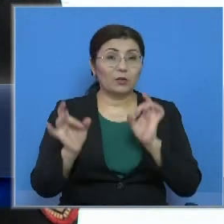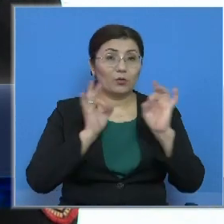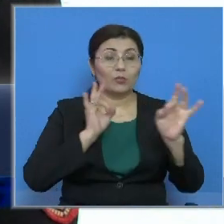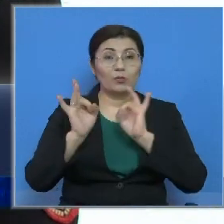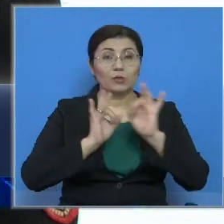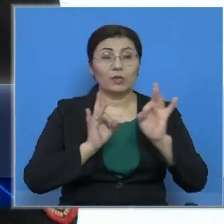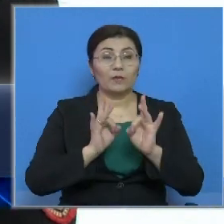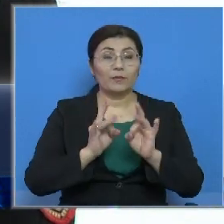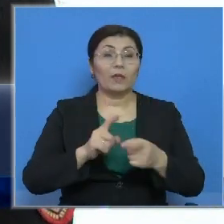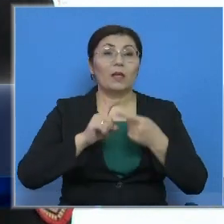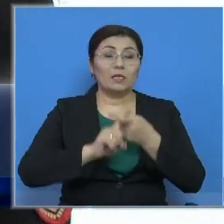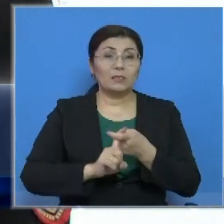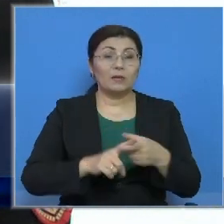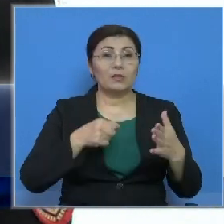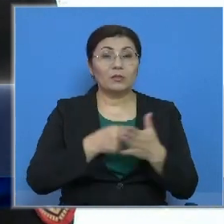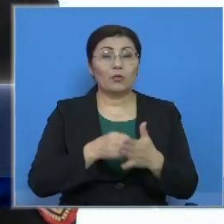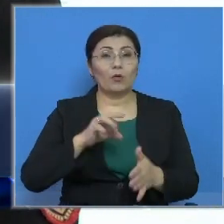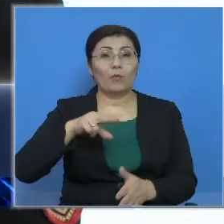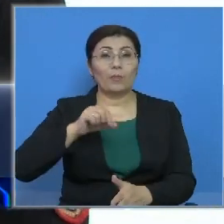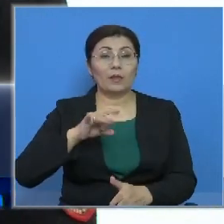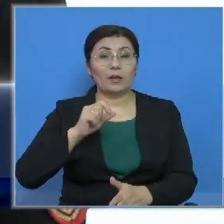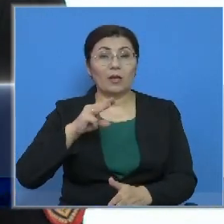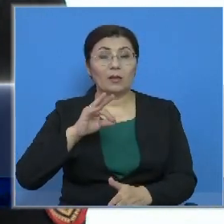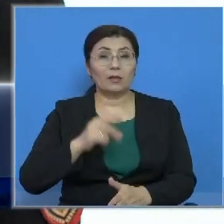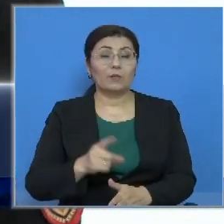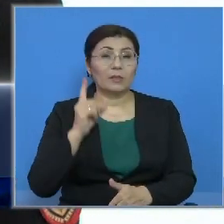идет связь до оператора. Оператор выходит, и вы